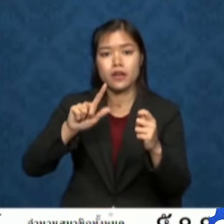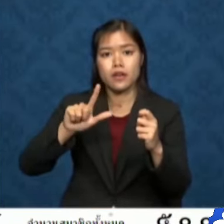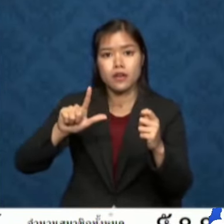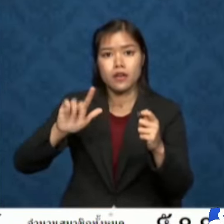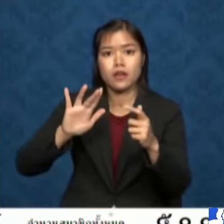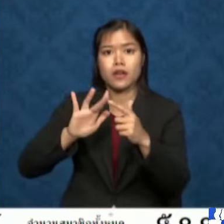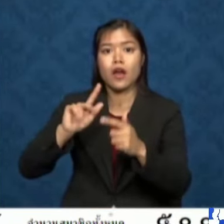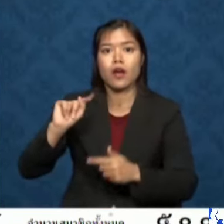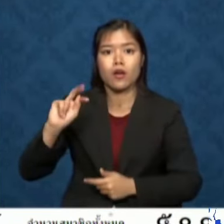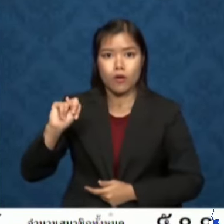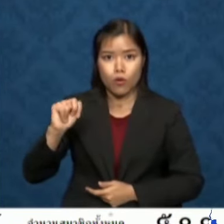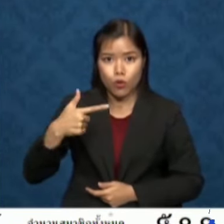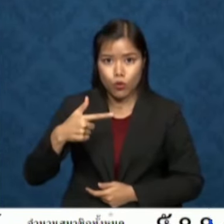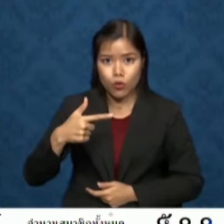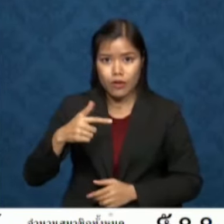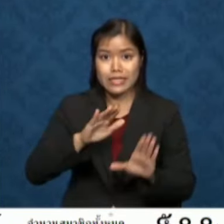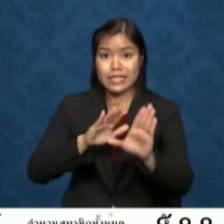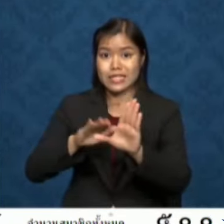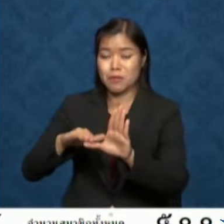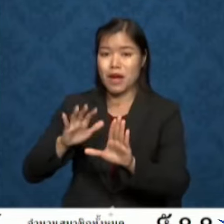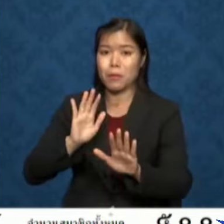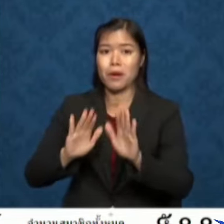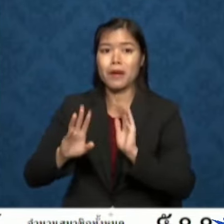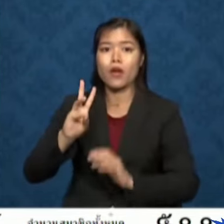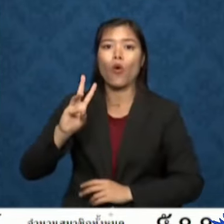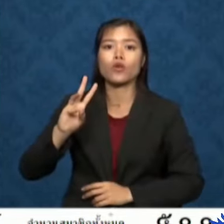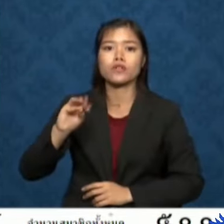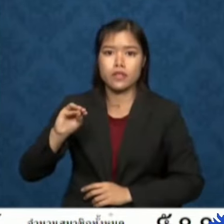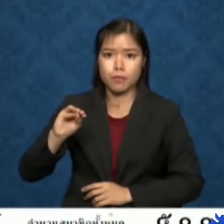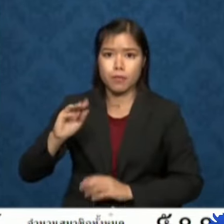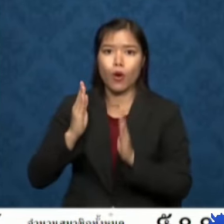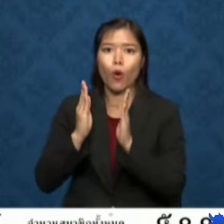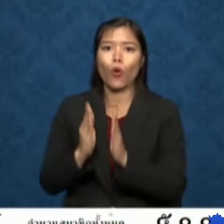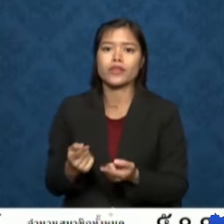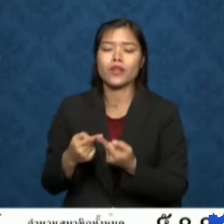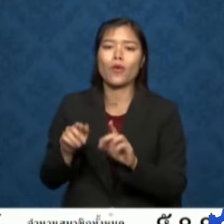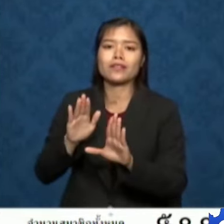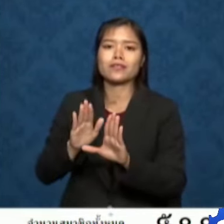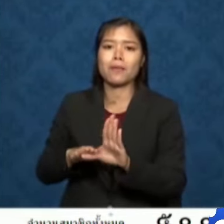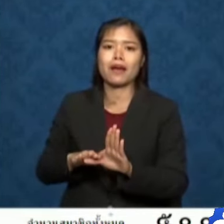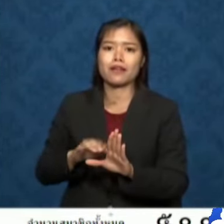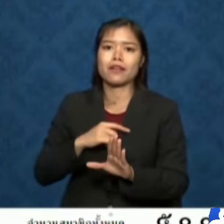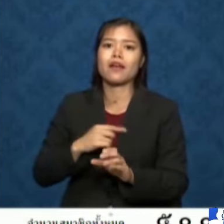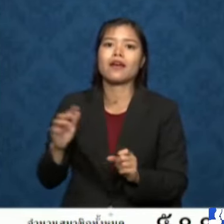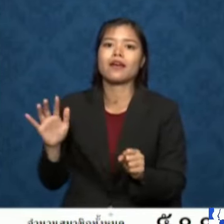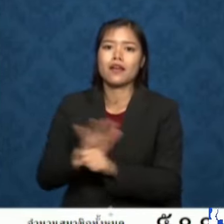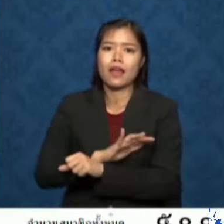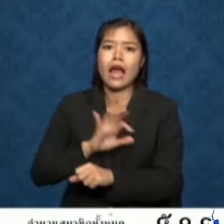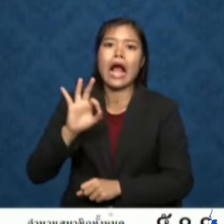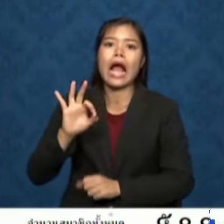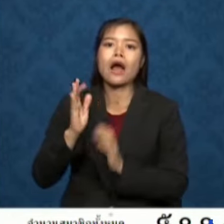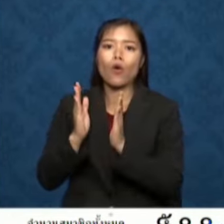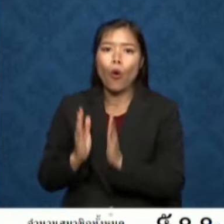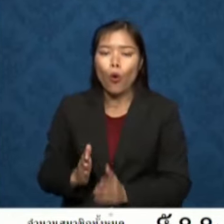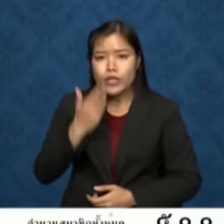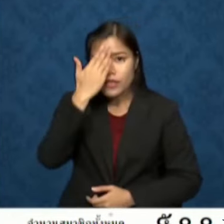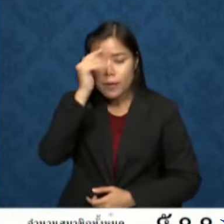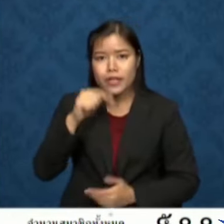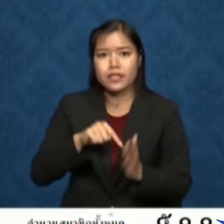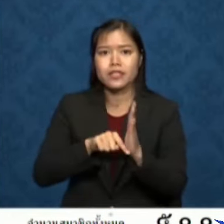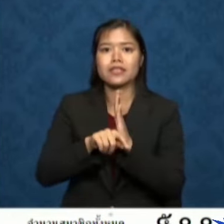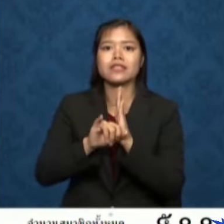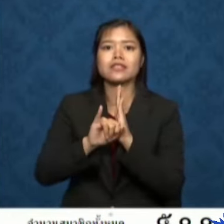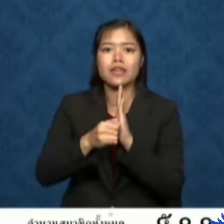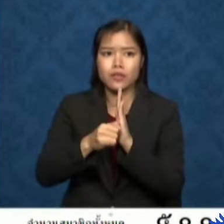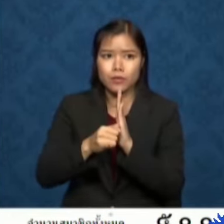เขาต้องการคือ 60นายมีคนมาสมัครแบบสมัครใจแค่ 9นายเพราะอะไรรู้ยครับท่านประธานเพราะที่จังหวัดจันทบุรีอำเภอ